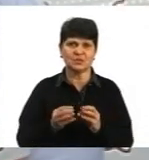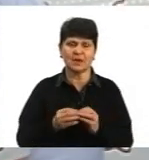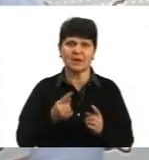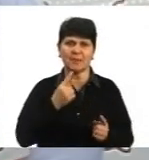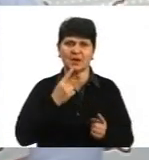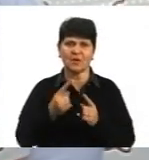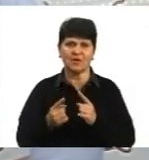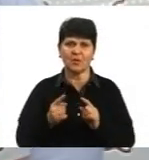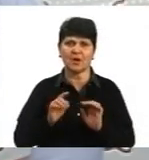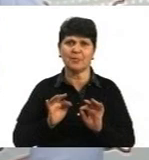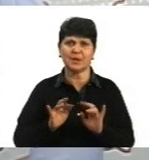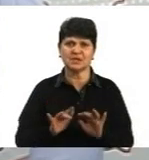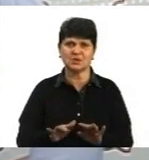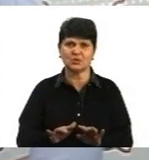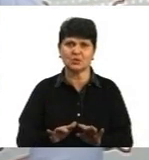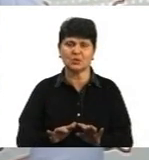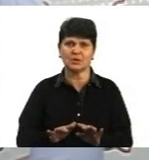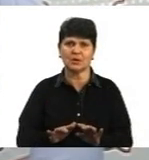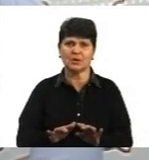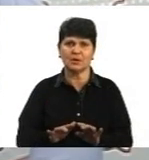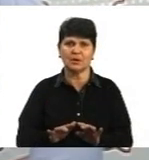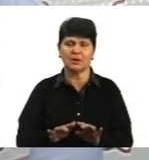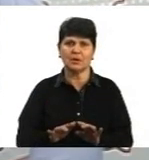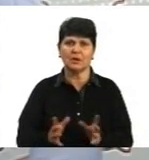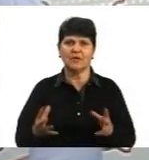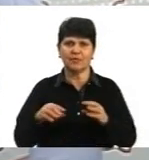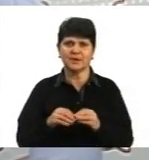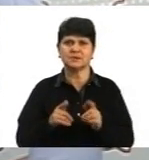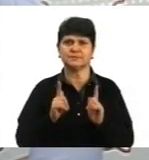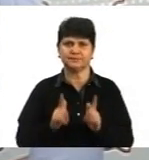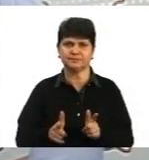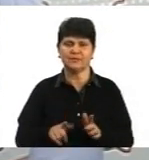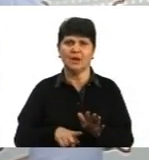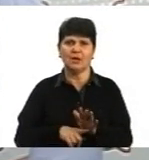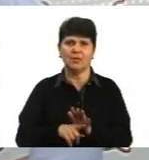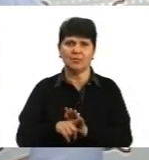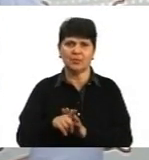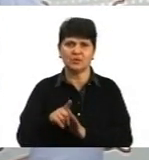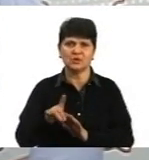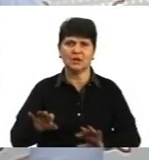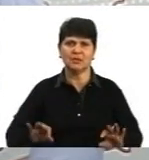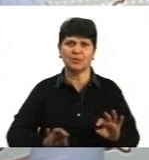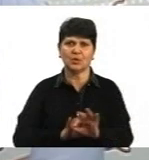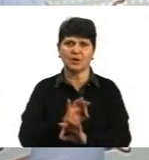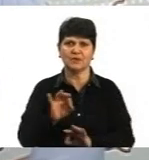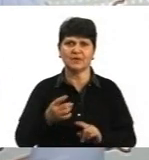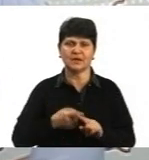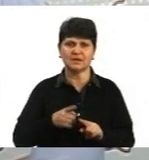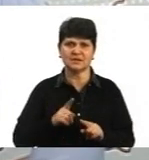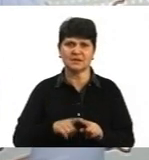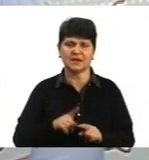процедури ми дійшли згоди і почали розробку і проєктування цієї зеленої хвилі. А